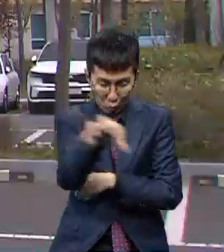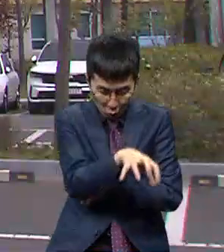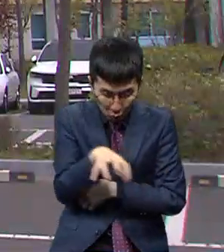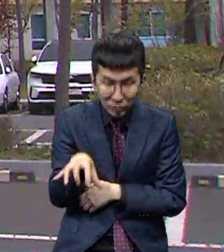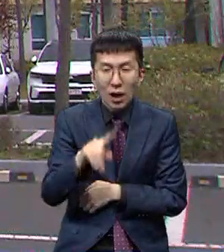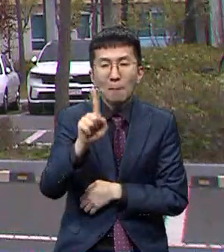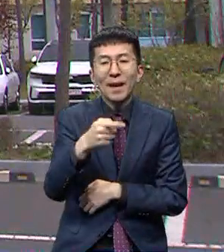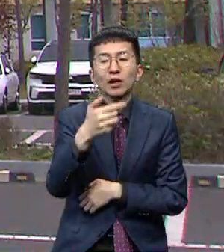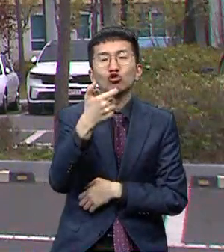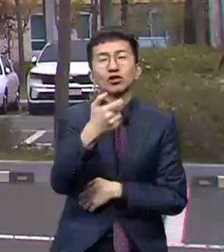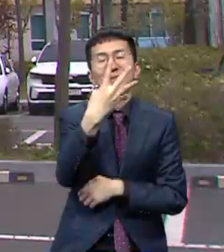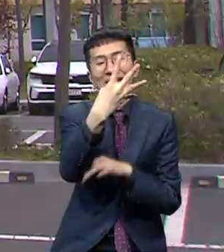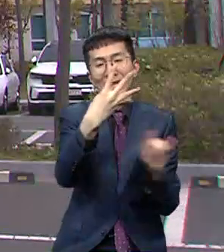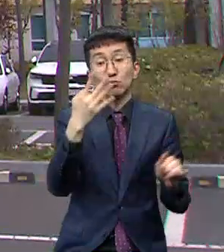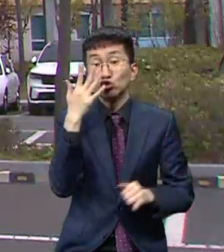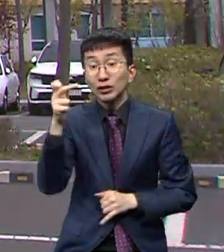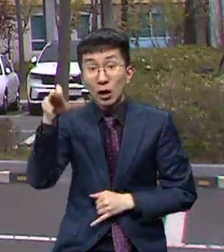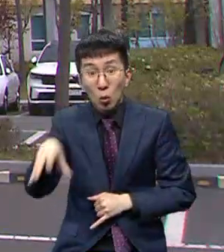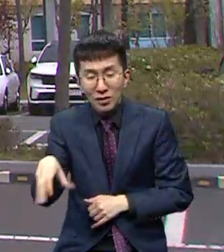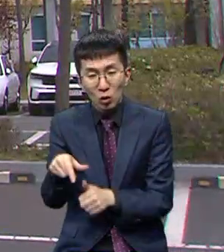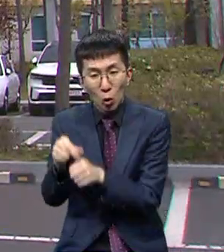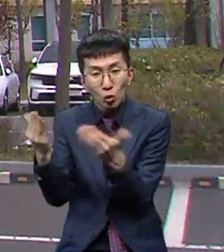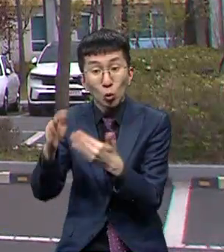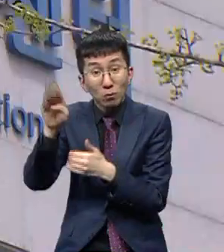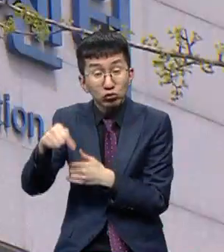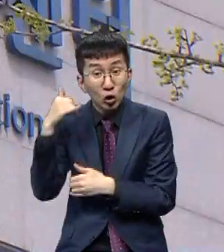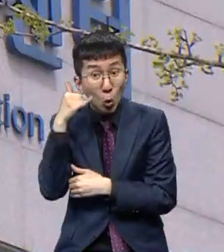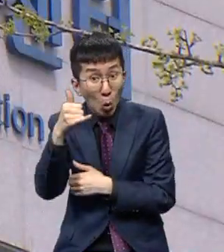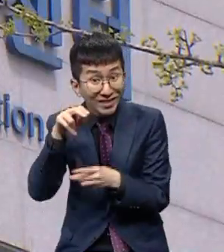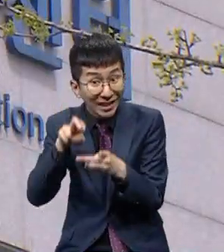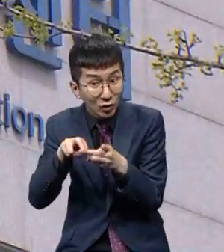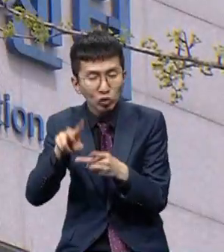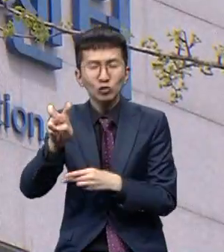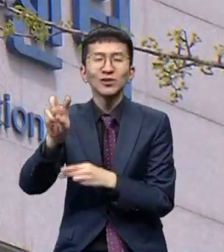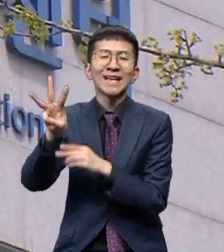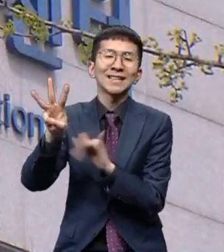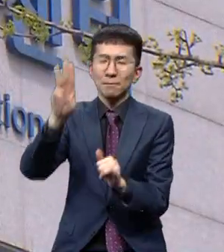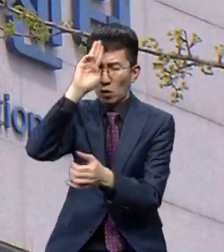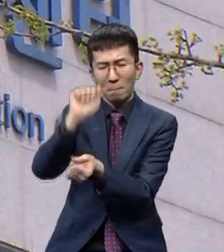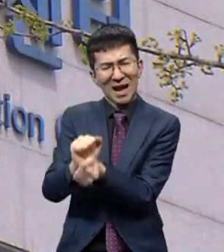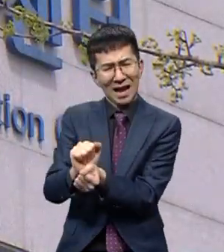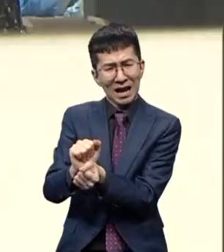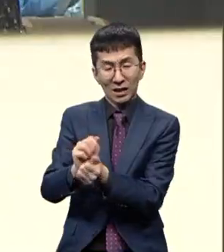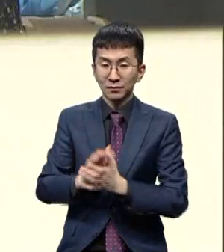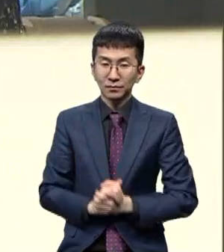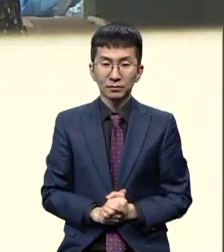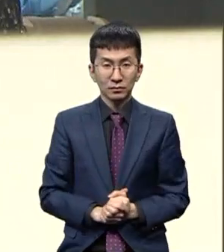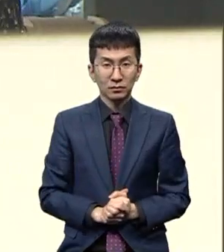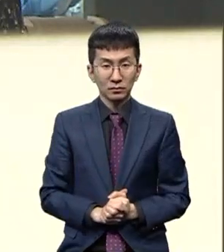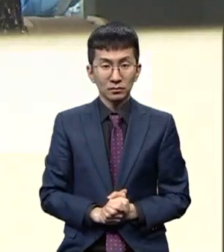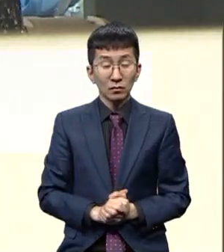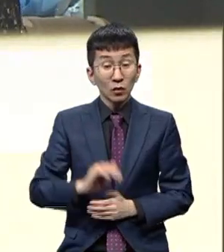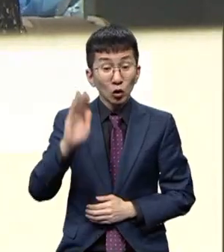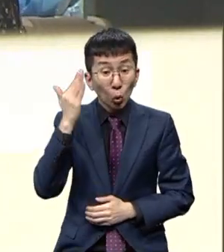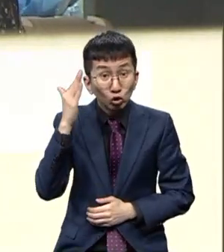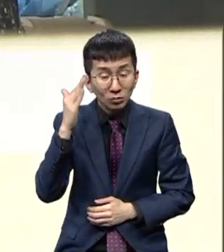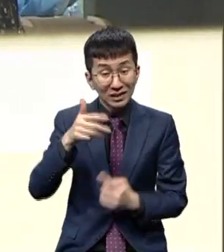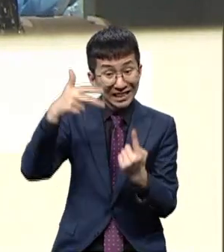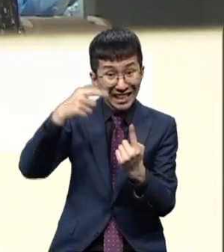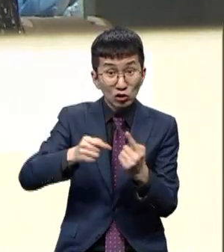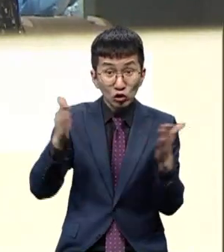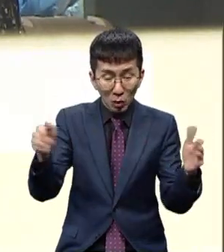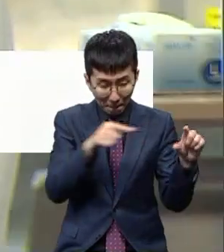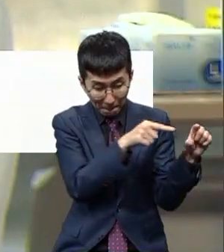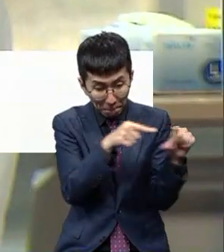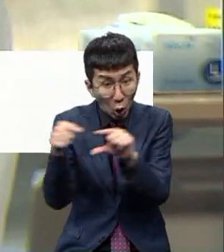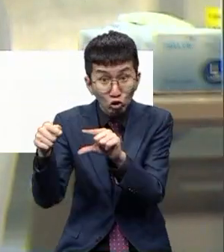늘었고 울산에선 고용노동부 콜센터에서 23명의 확진자가 나왔습니다. 최근 일주일 하루 평균